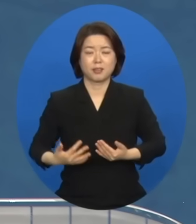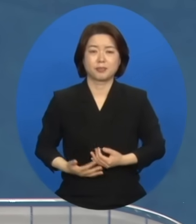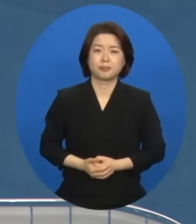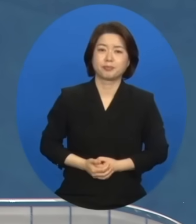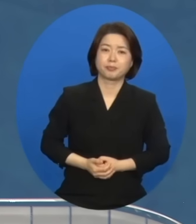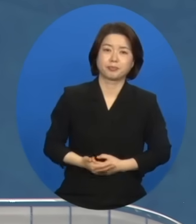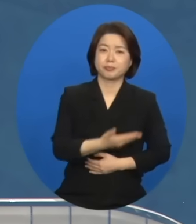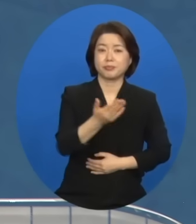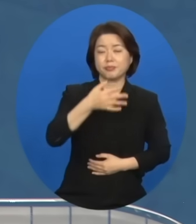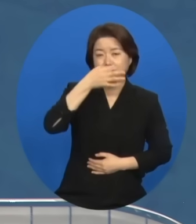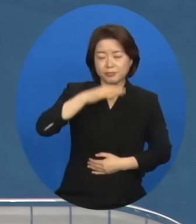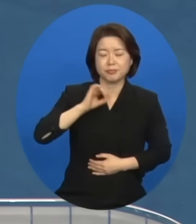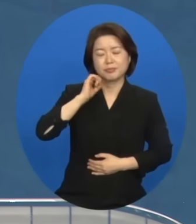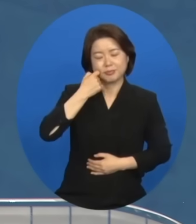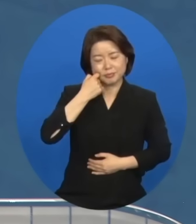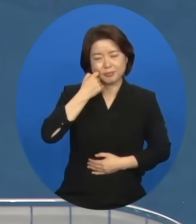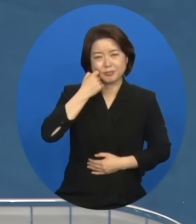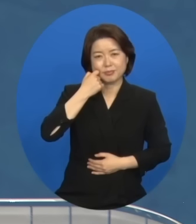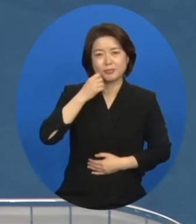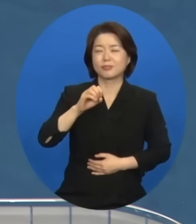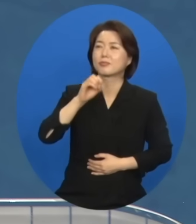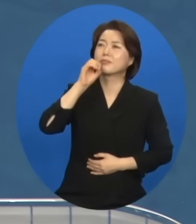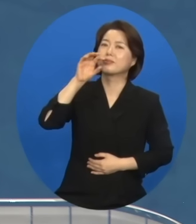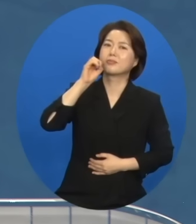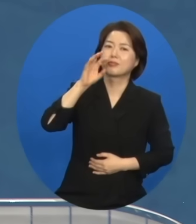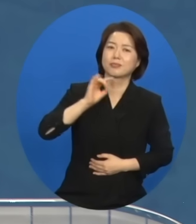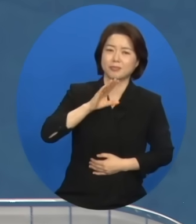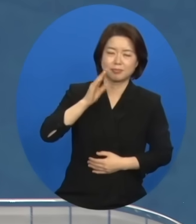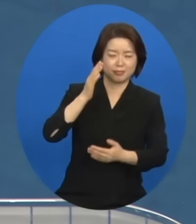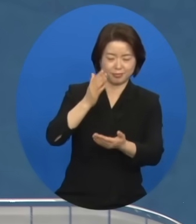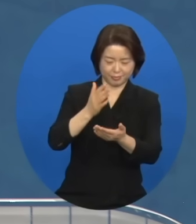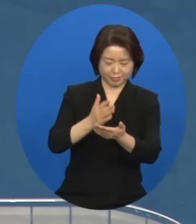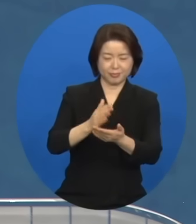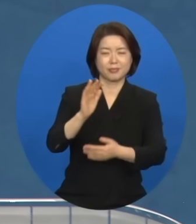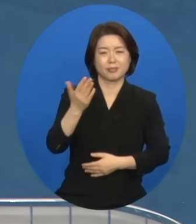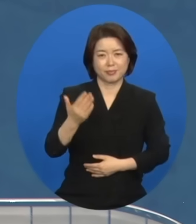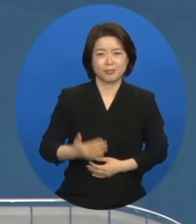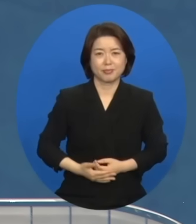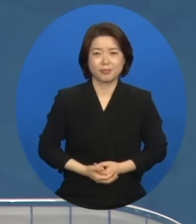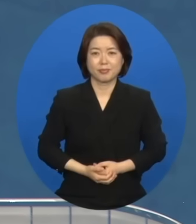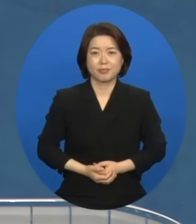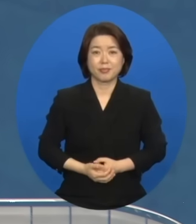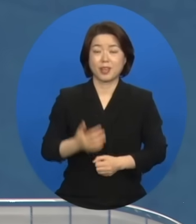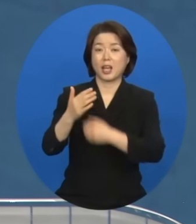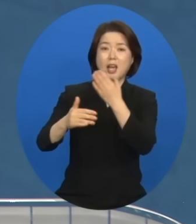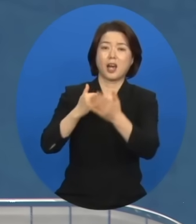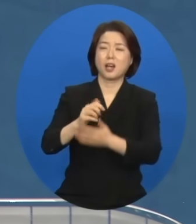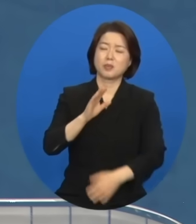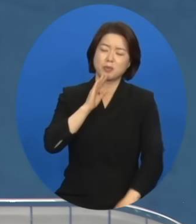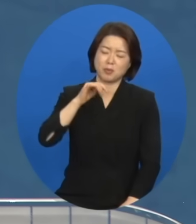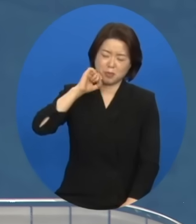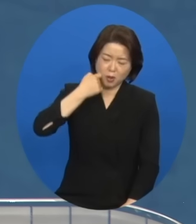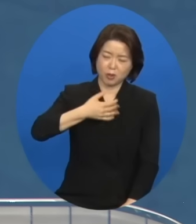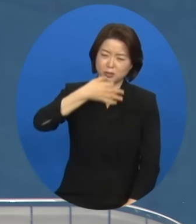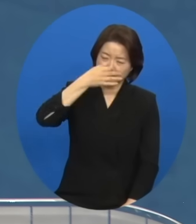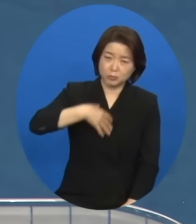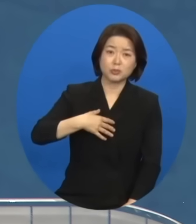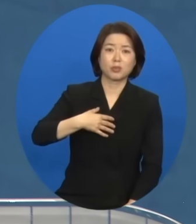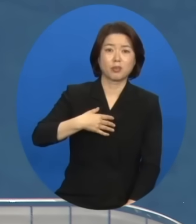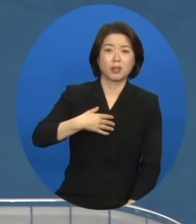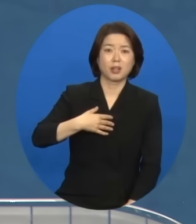여러분, 힘들고 어려워요 라고만 말하지 말아야 합니다. 하나님 너무 어려워요, 너무